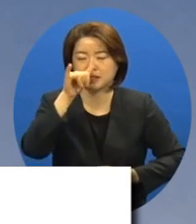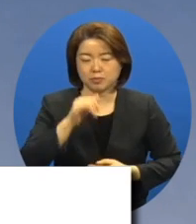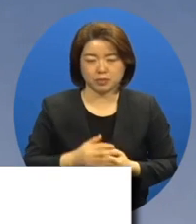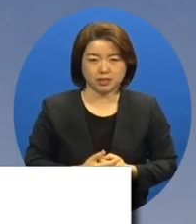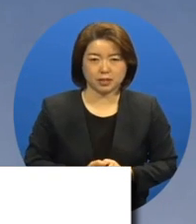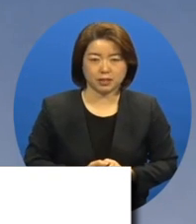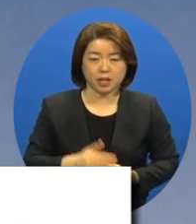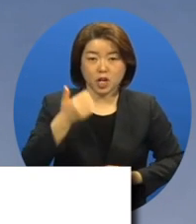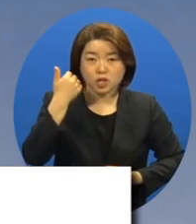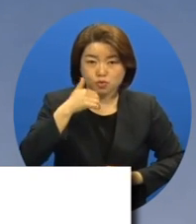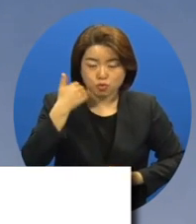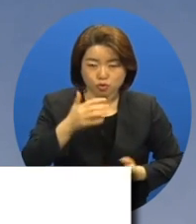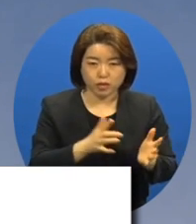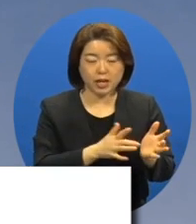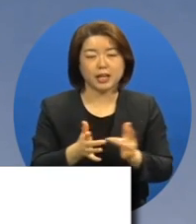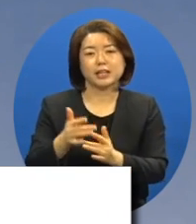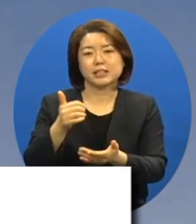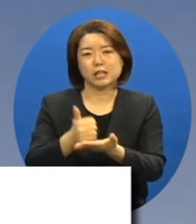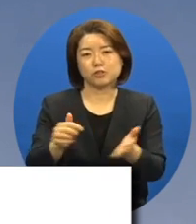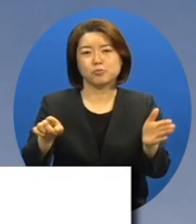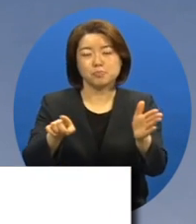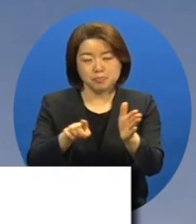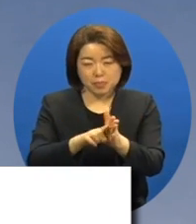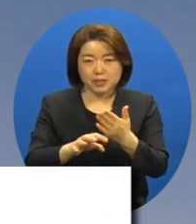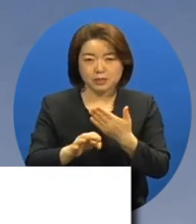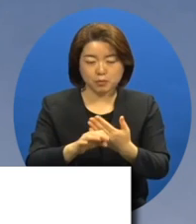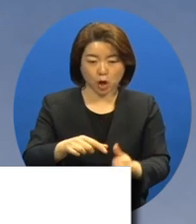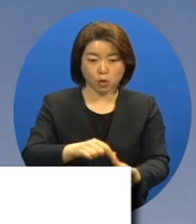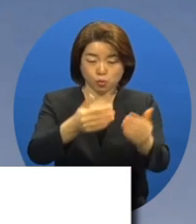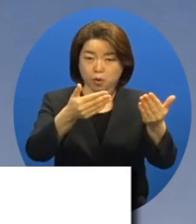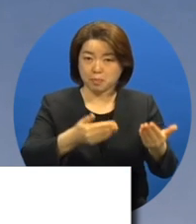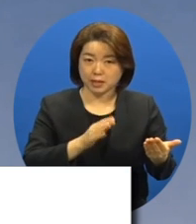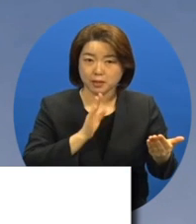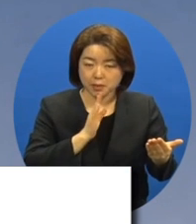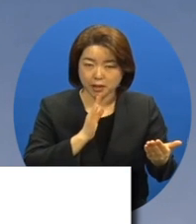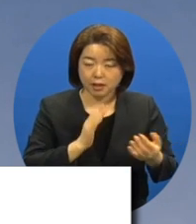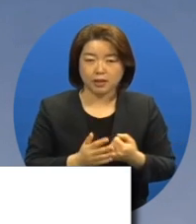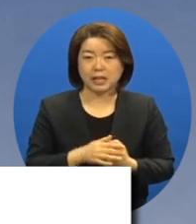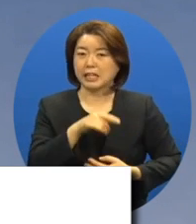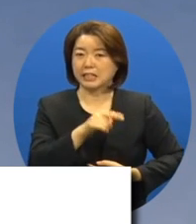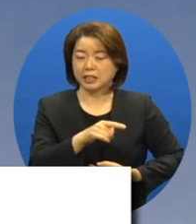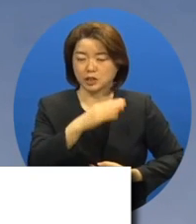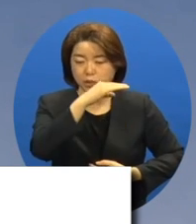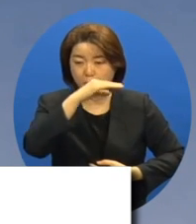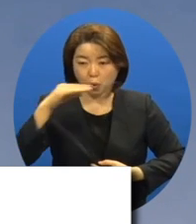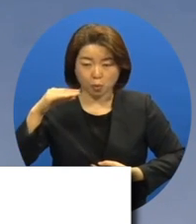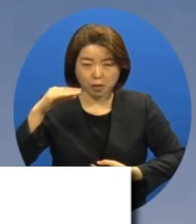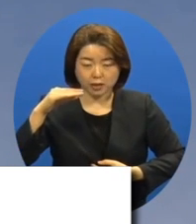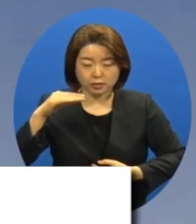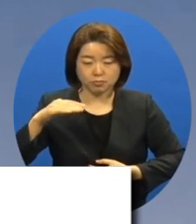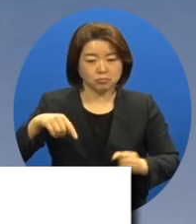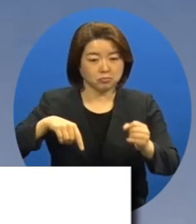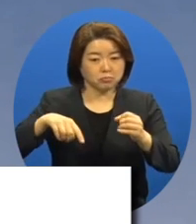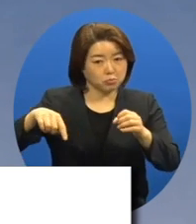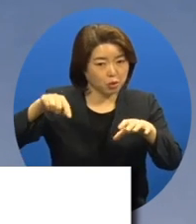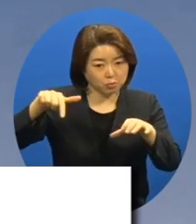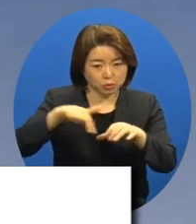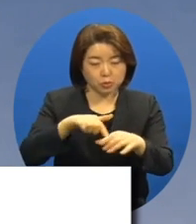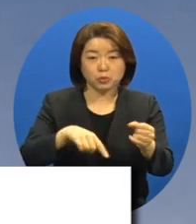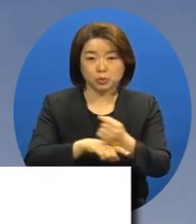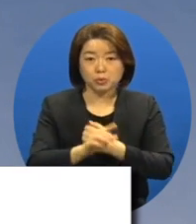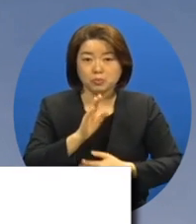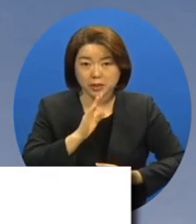누구나 예수님을 믿기만 하면 구원받는다 이것은 올바른 교리 입니다 그러나